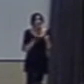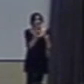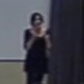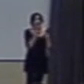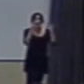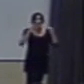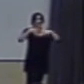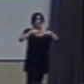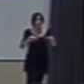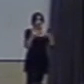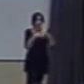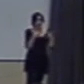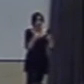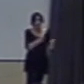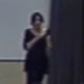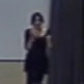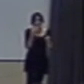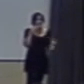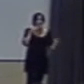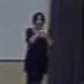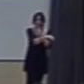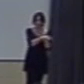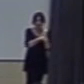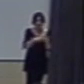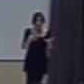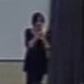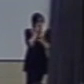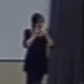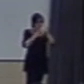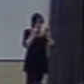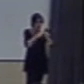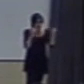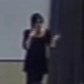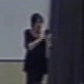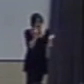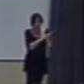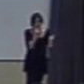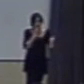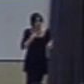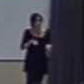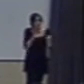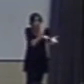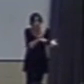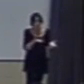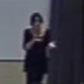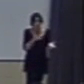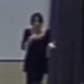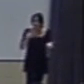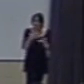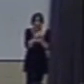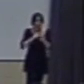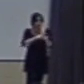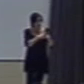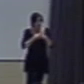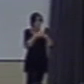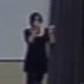xarxes socials és que et permet ser transparent. O sigui, tothom està allà, tothom et pot descobrir, tu deixes un rastre, queda tot marcat, o sigui, i